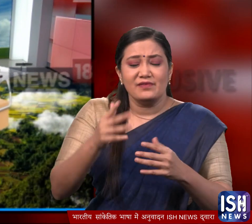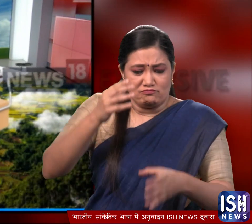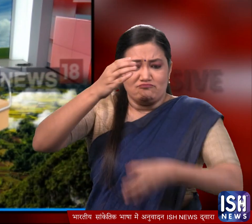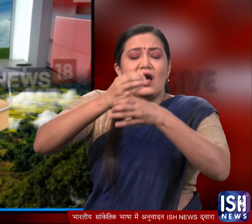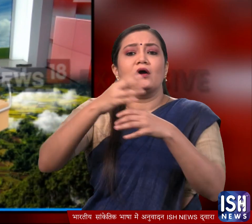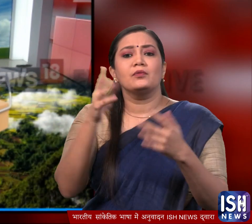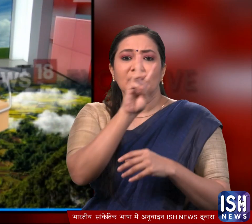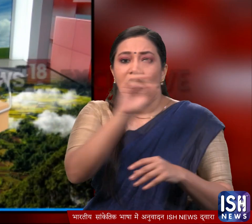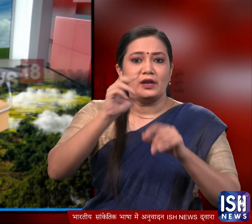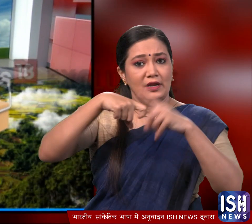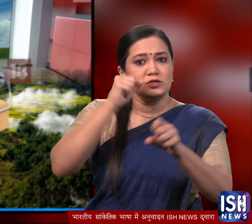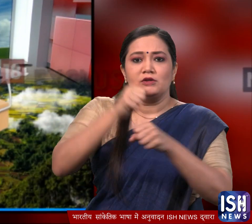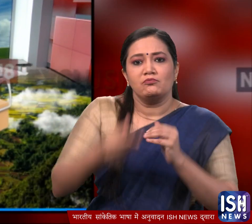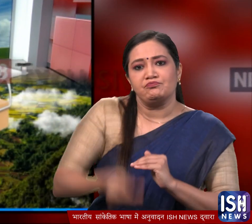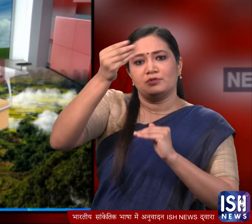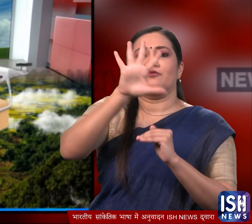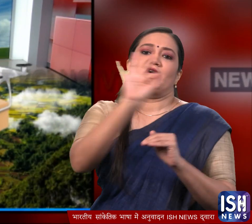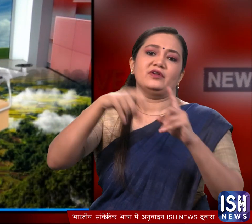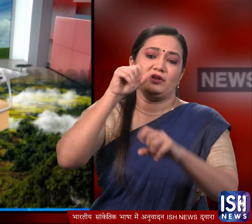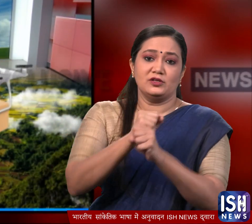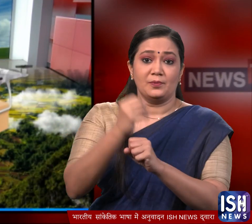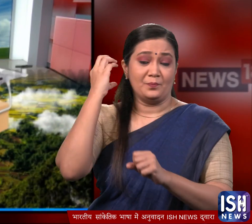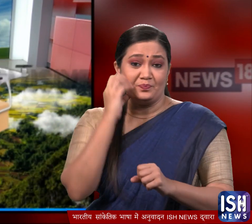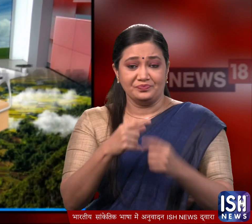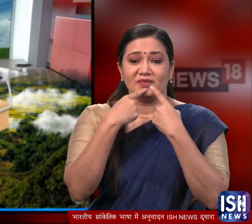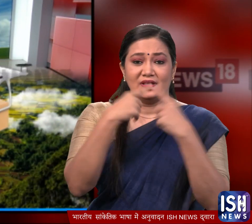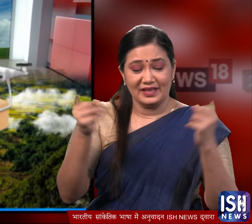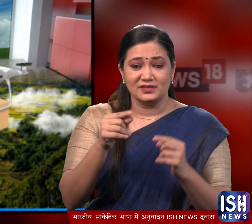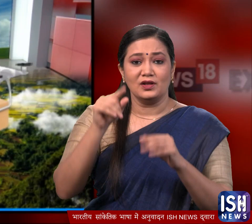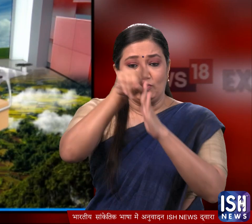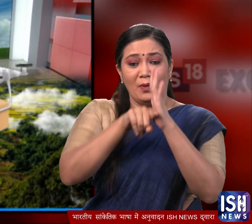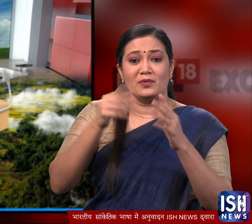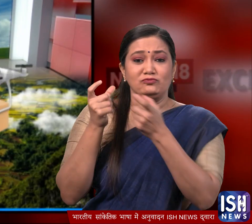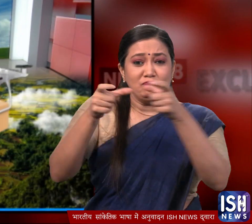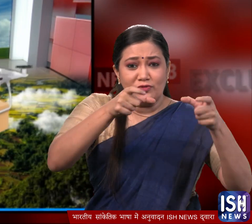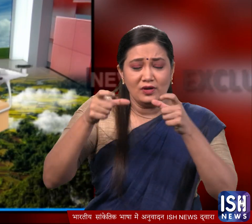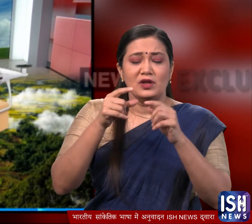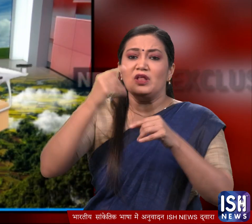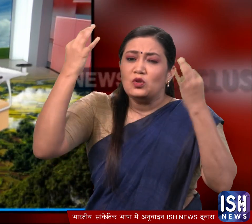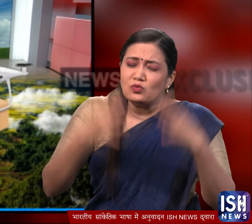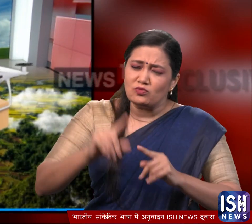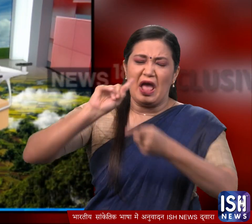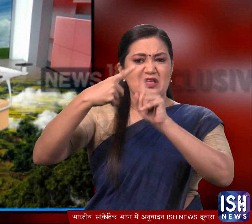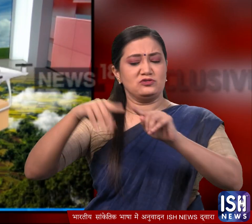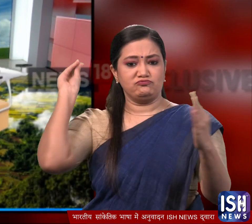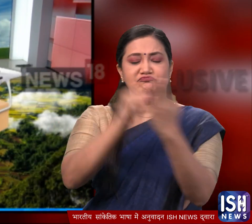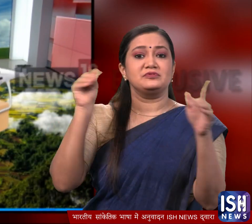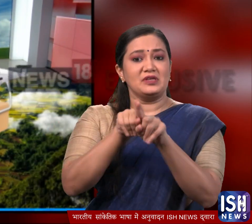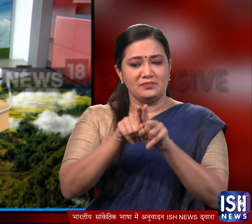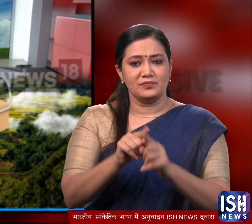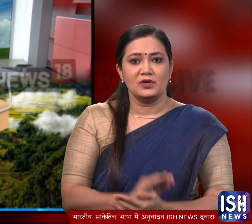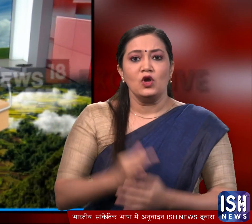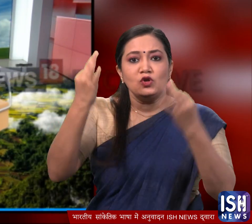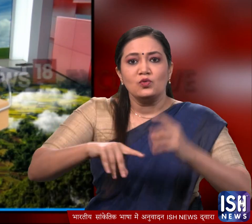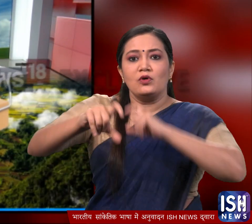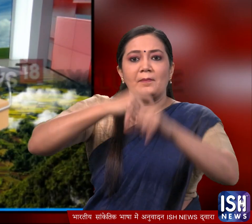बढ़ाकर 500 किलो कर दिया गया है। प्रधानमंत्री नरेंद्र मोदी ने नई ड्रोन पॉलिसी को ऐतिहासिक बताया और ट्वीट कर कहा कि इससे नई